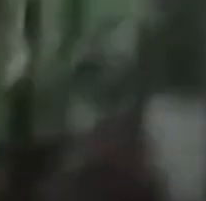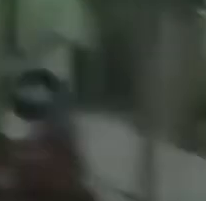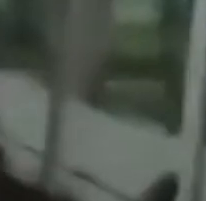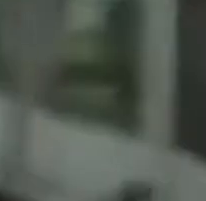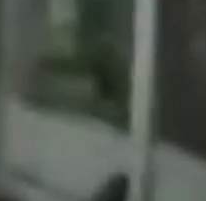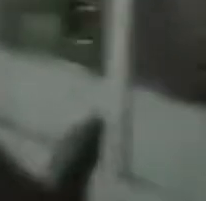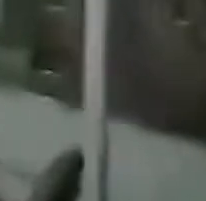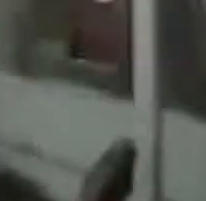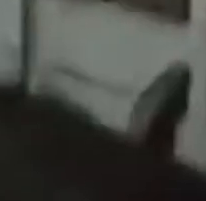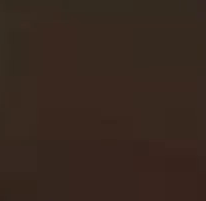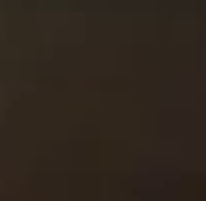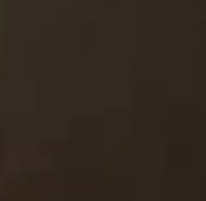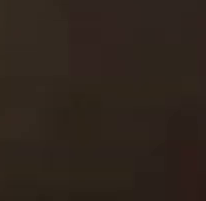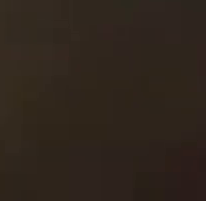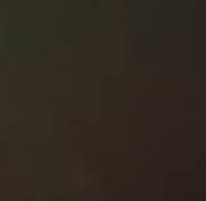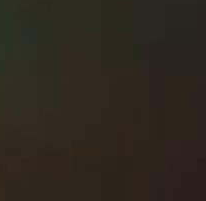Jakarta Timur pada Rabu malam.